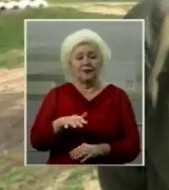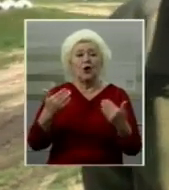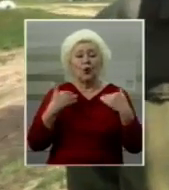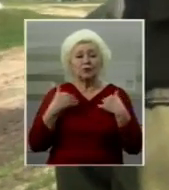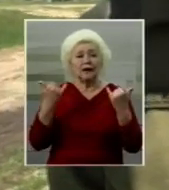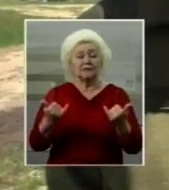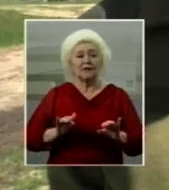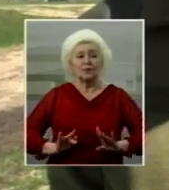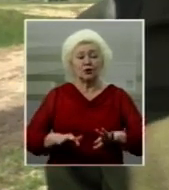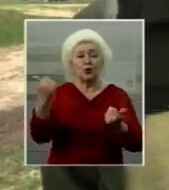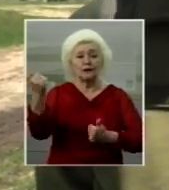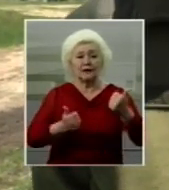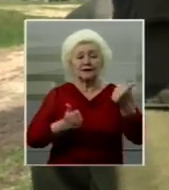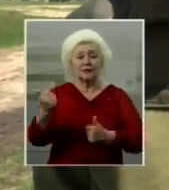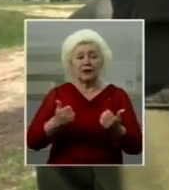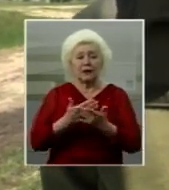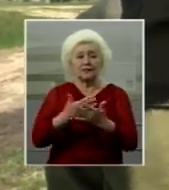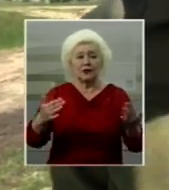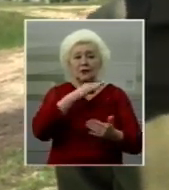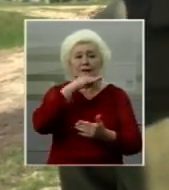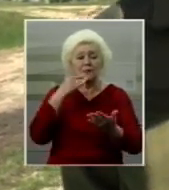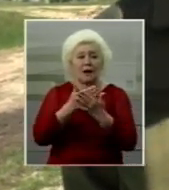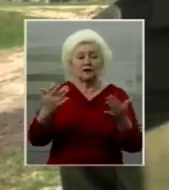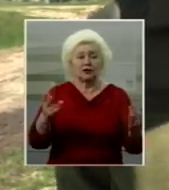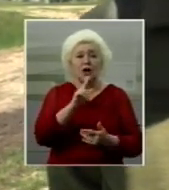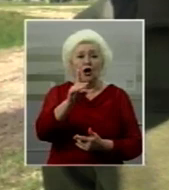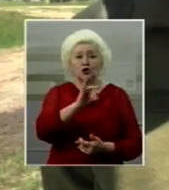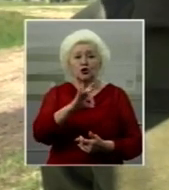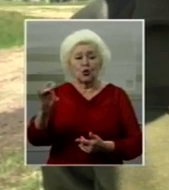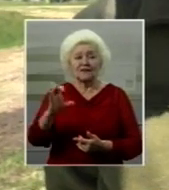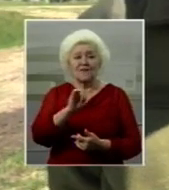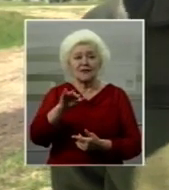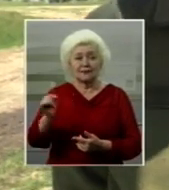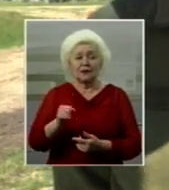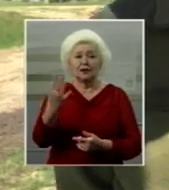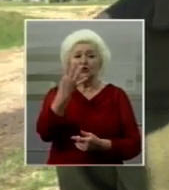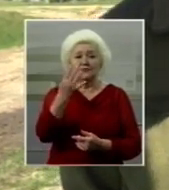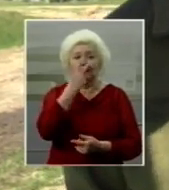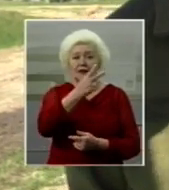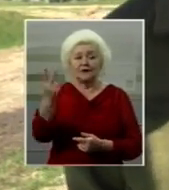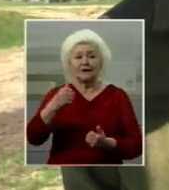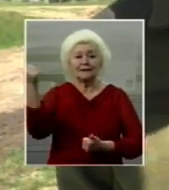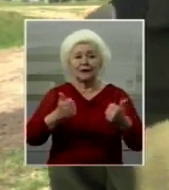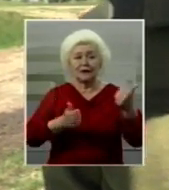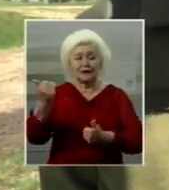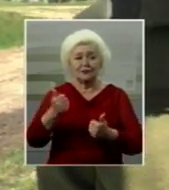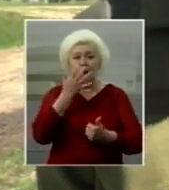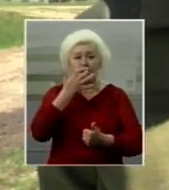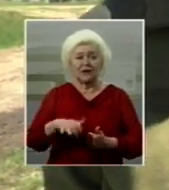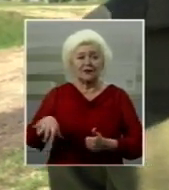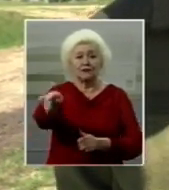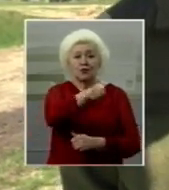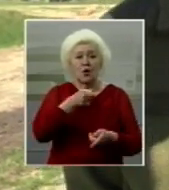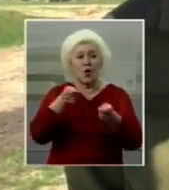сьогодні проходять змагання з функціонального багатоборства кросфіт. Це четвертий вид спартакіади у нас в Південному